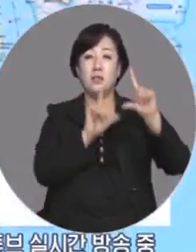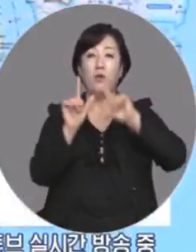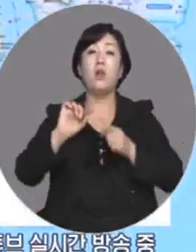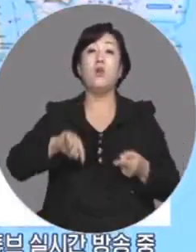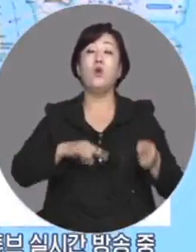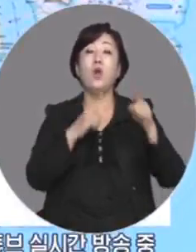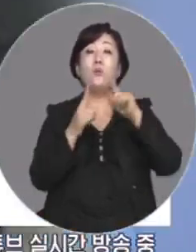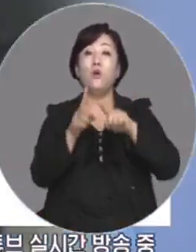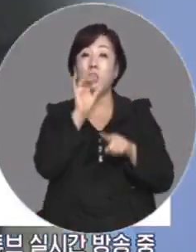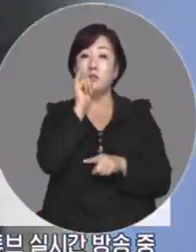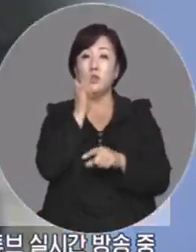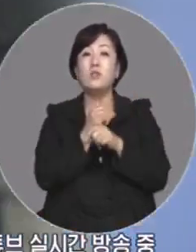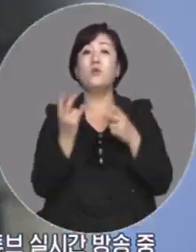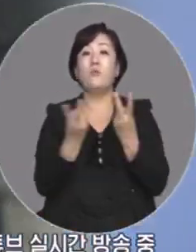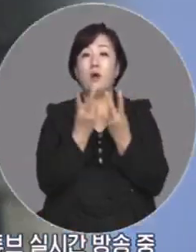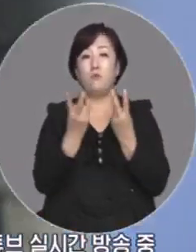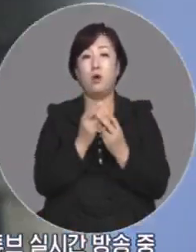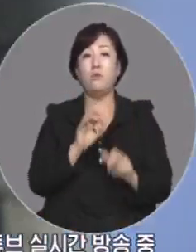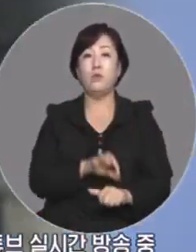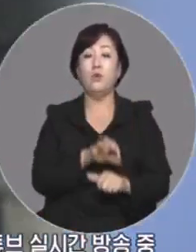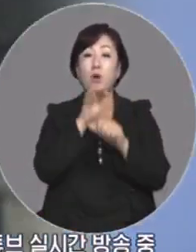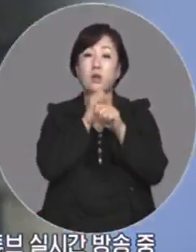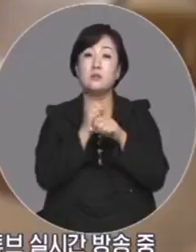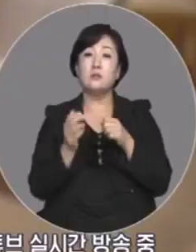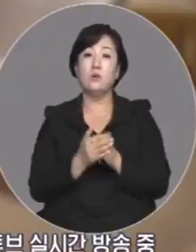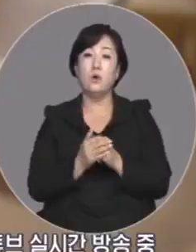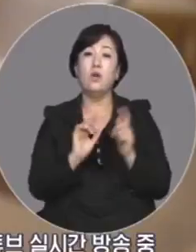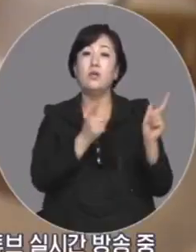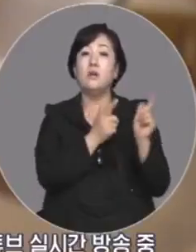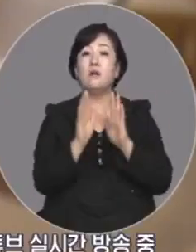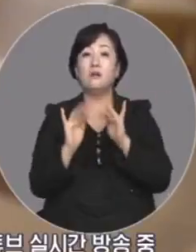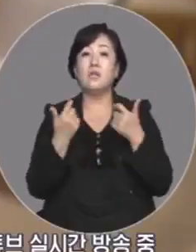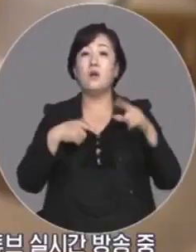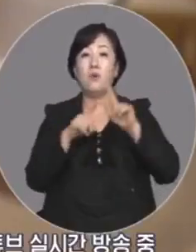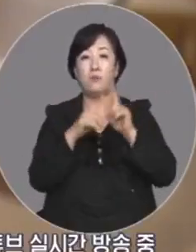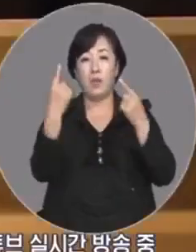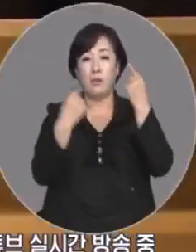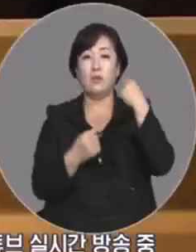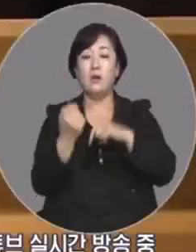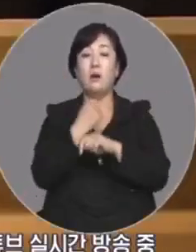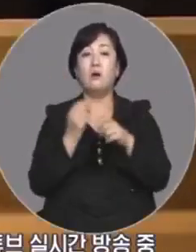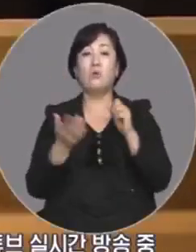회복으로 갈 수 있는. 방역 당국은 또 다중이용 시설과 취약 시설에